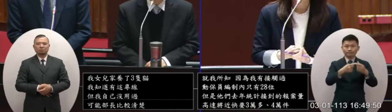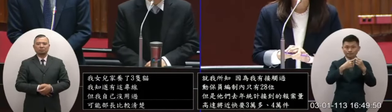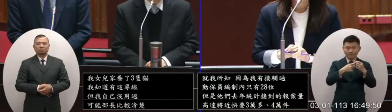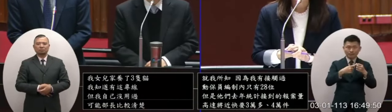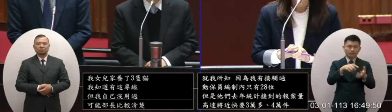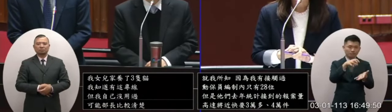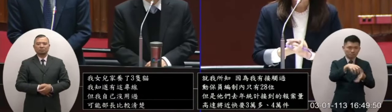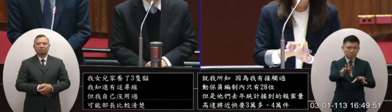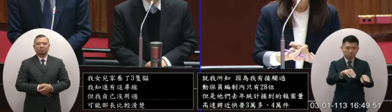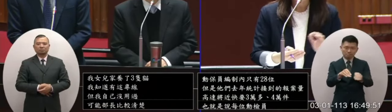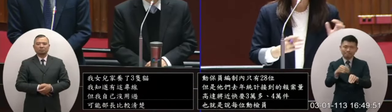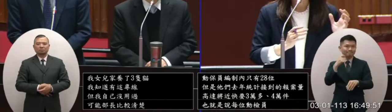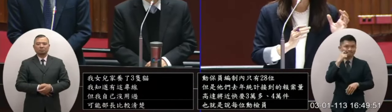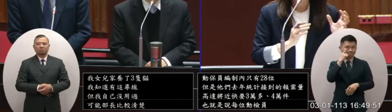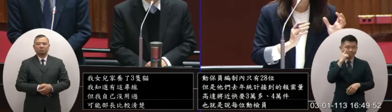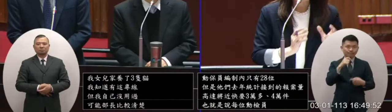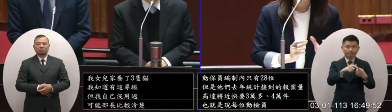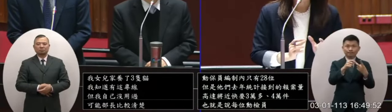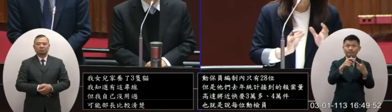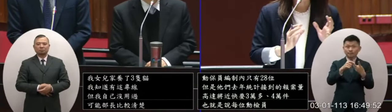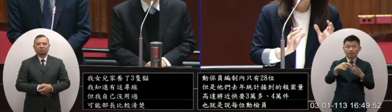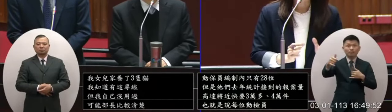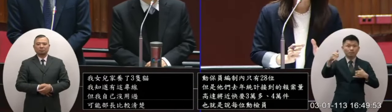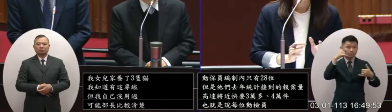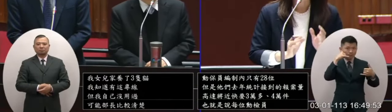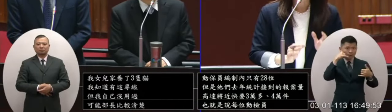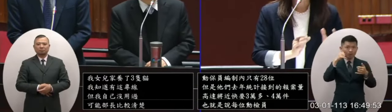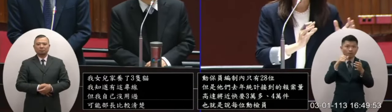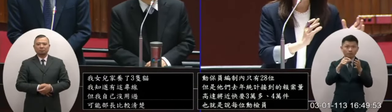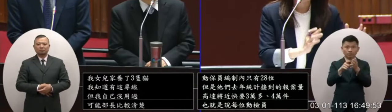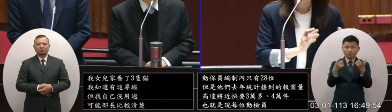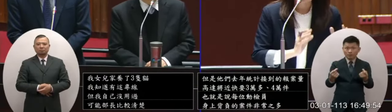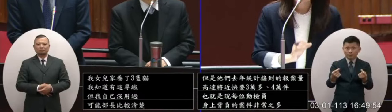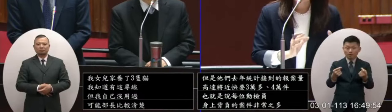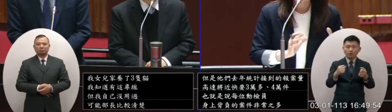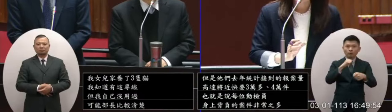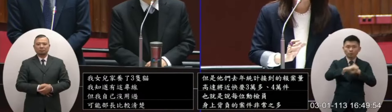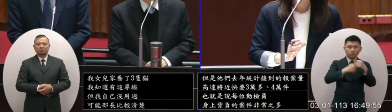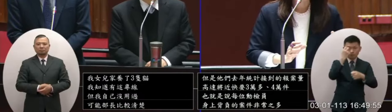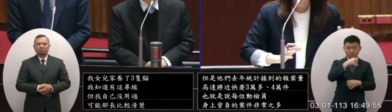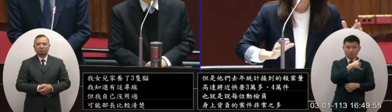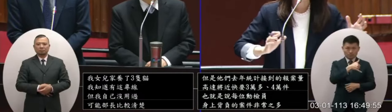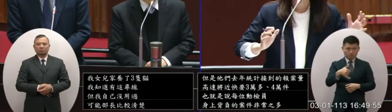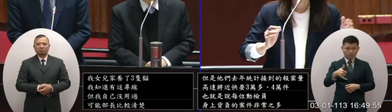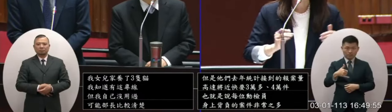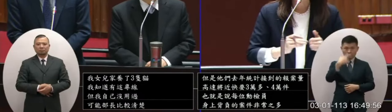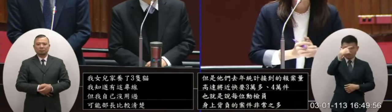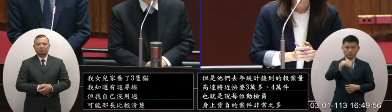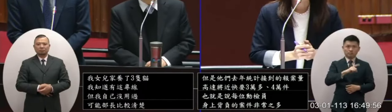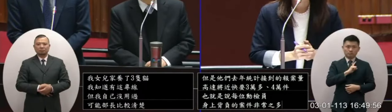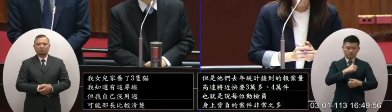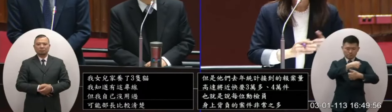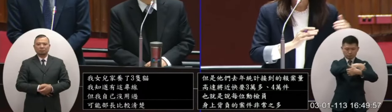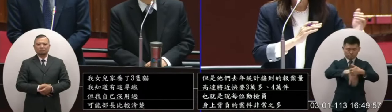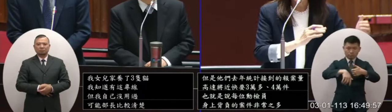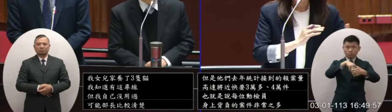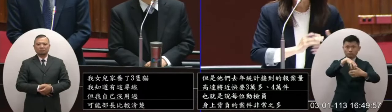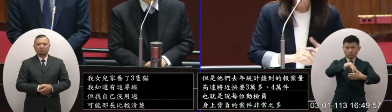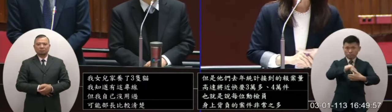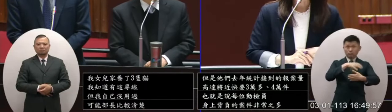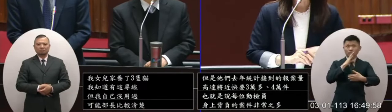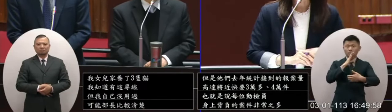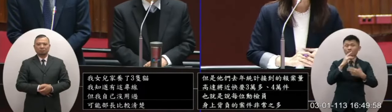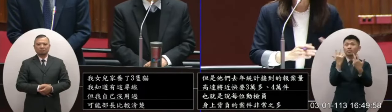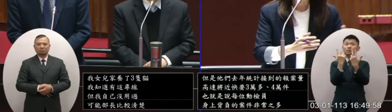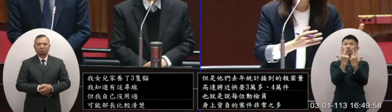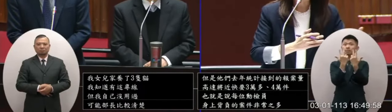搜证不易。然后再来接到电话的同时，因为动检员自己本身他们是属于编制内的，那以新北